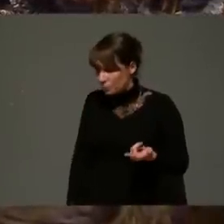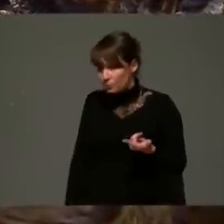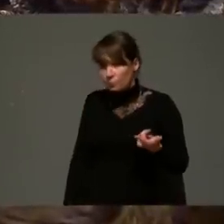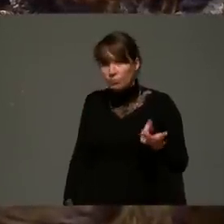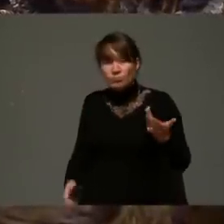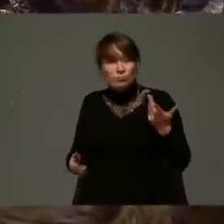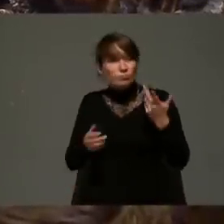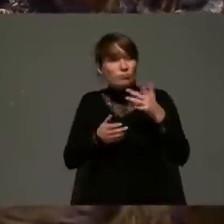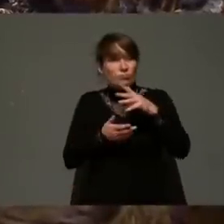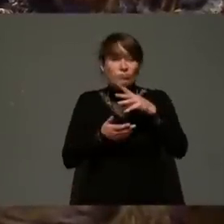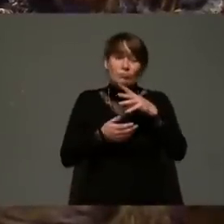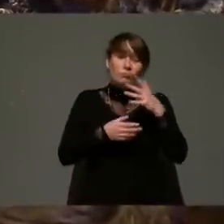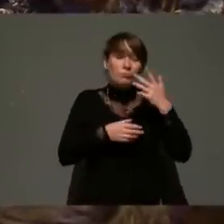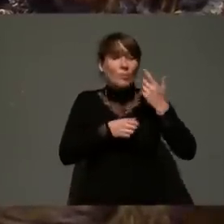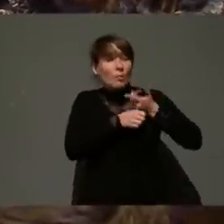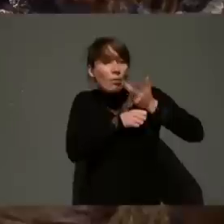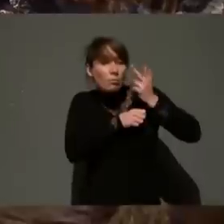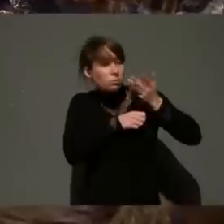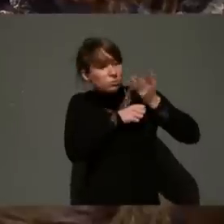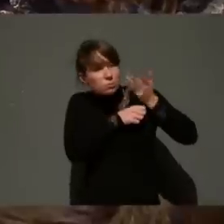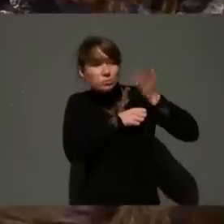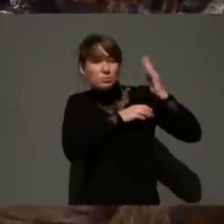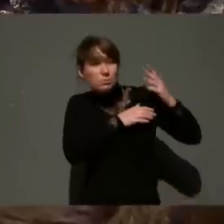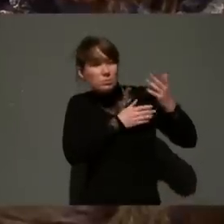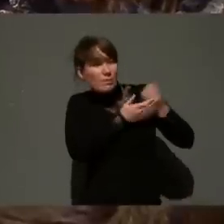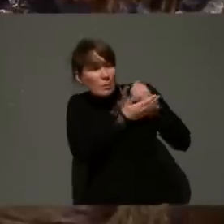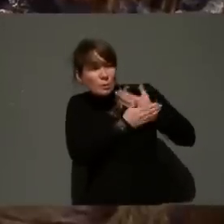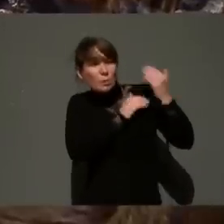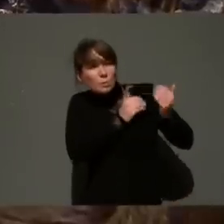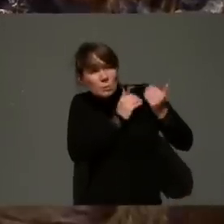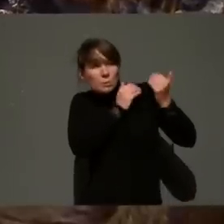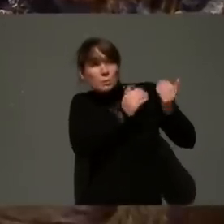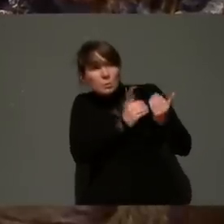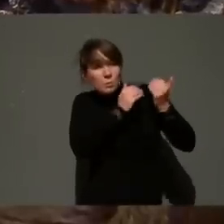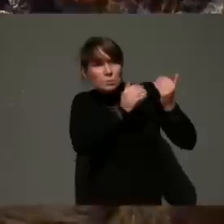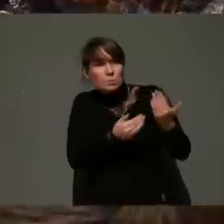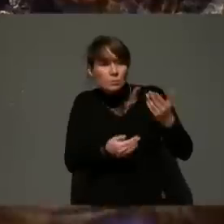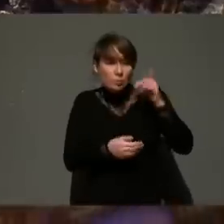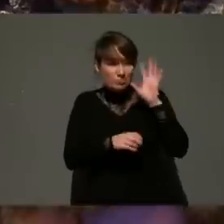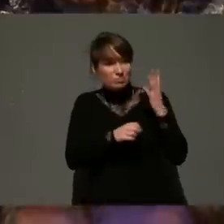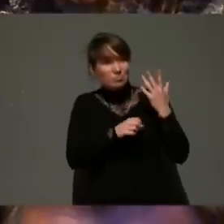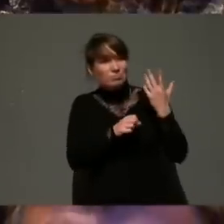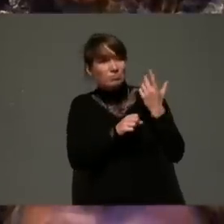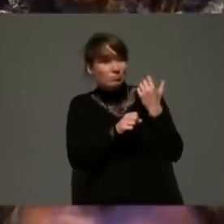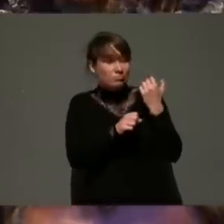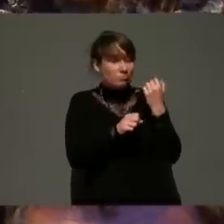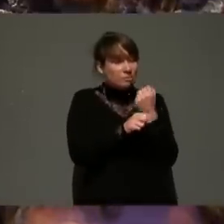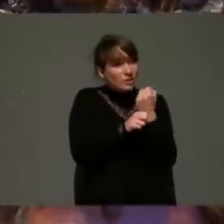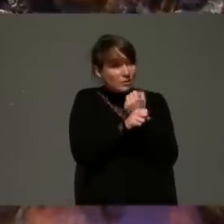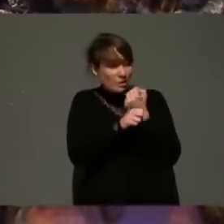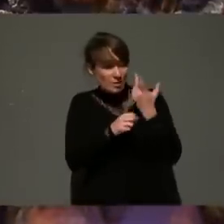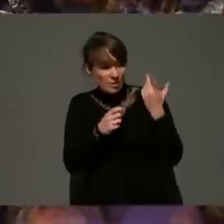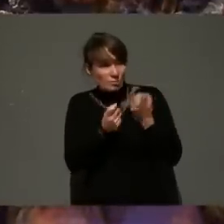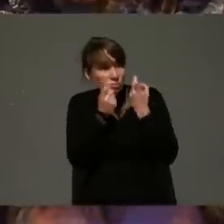véhiculé comme message pendant de nombreuses années à l'effet d'être surtout sur la pratique aérobie et très peu sur l'aspect